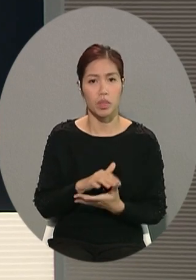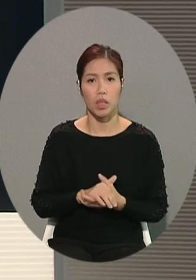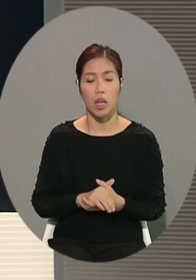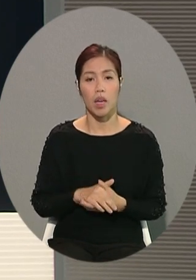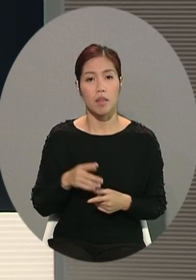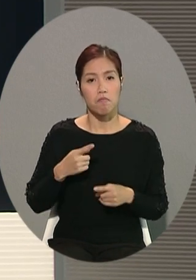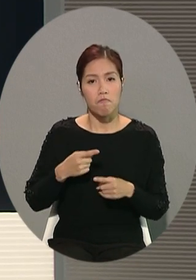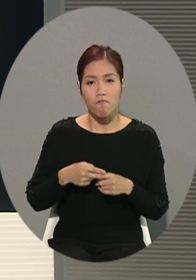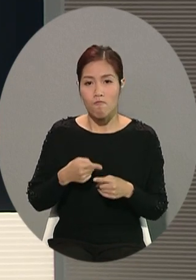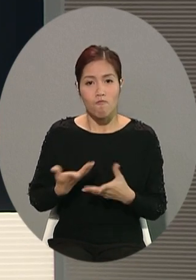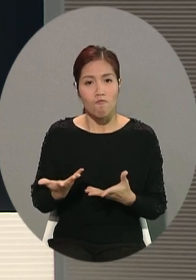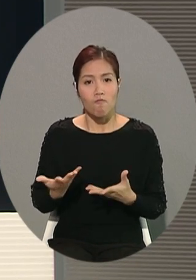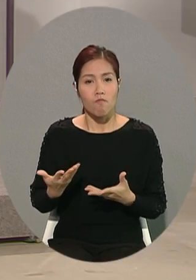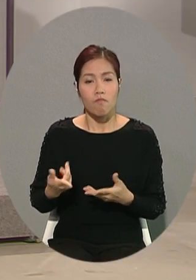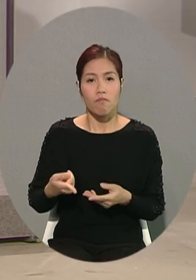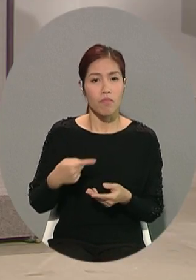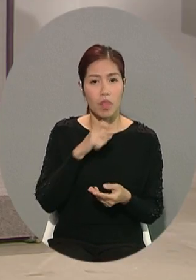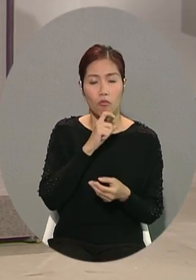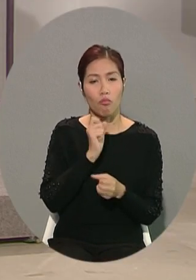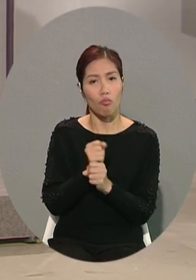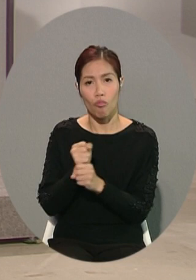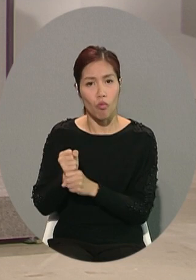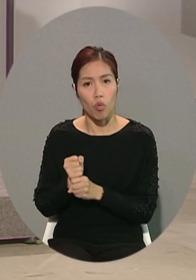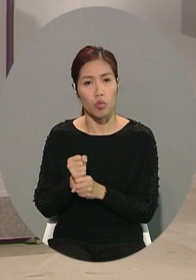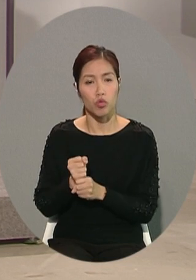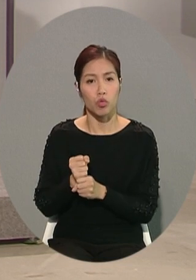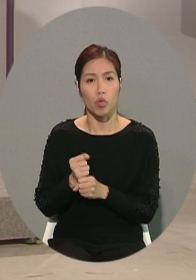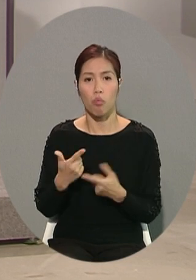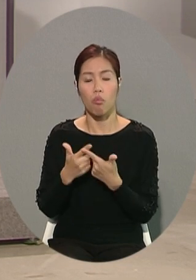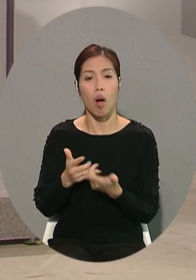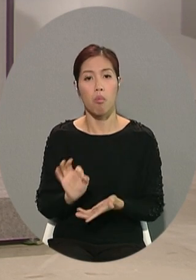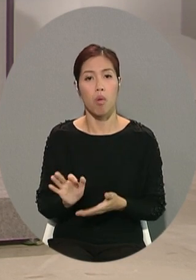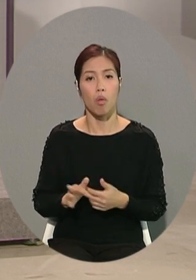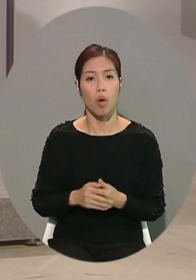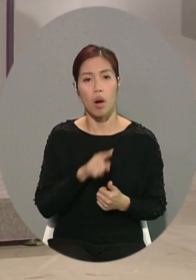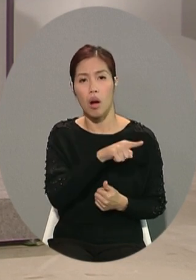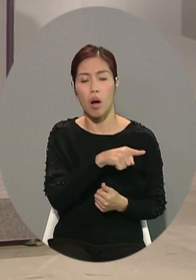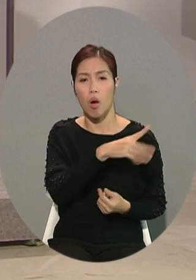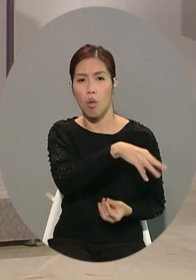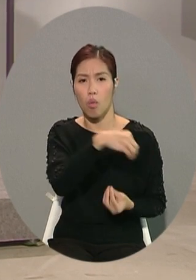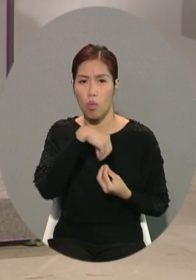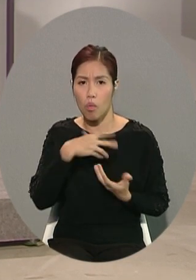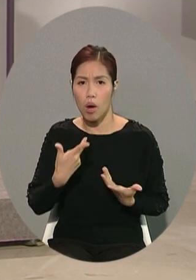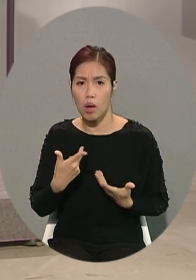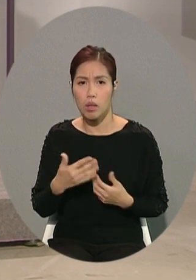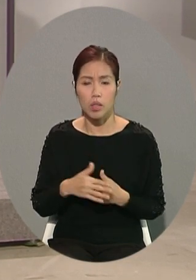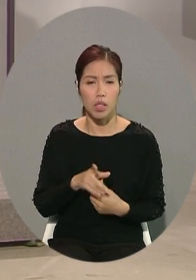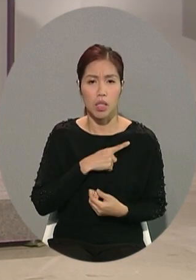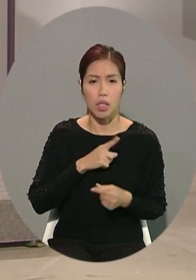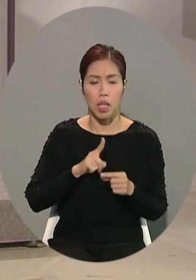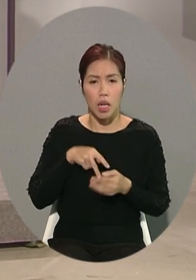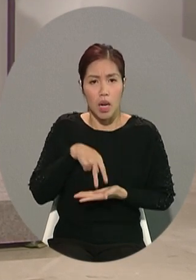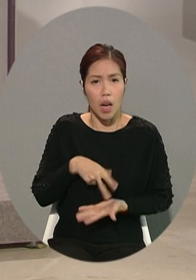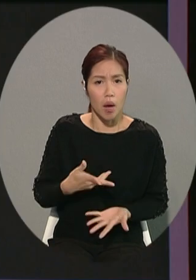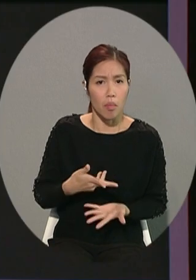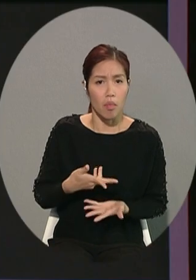績係無可爭辯嘅。阿女生成日都關注我自己嗰個嘅政治立場， 即